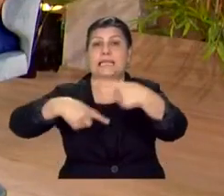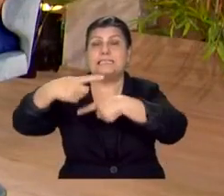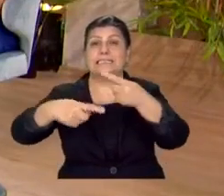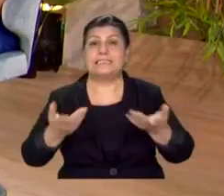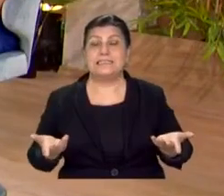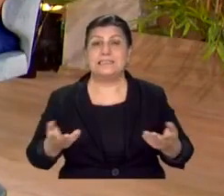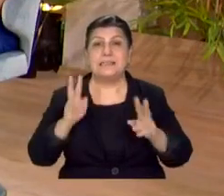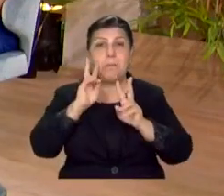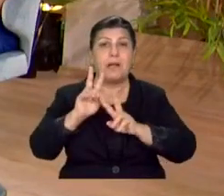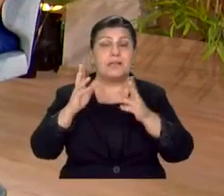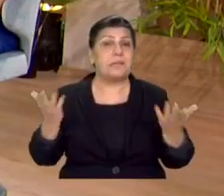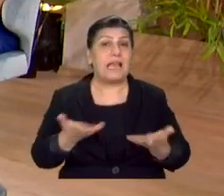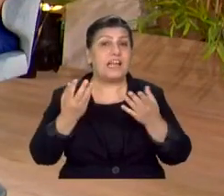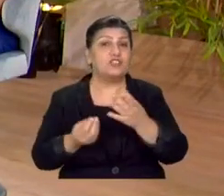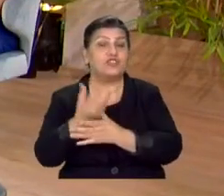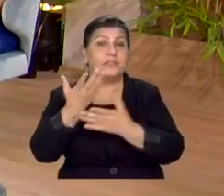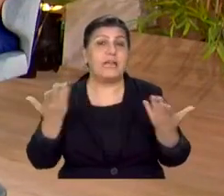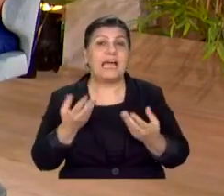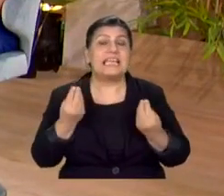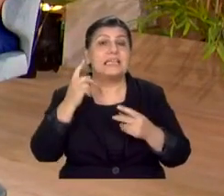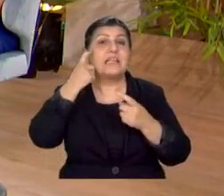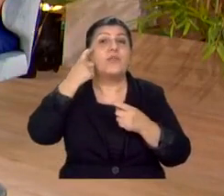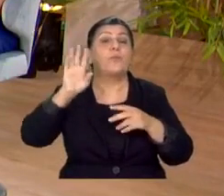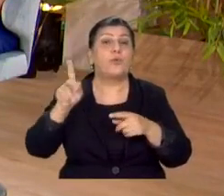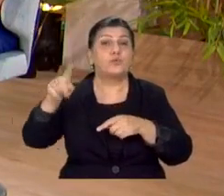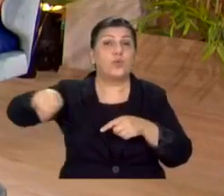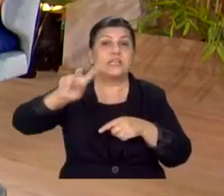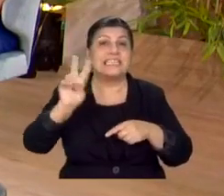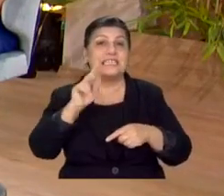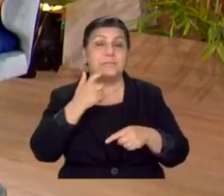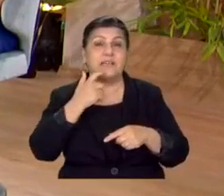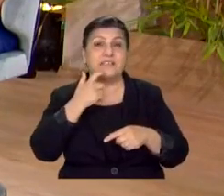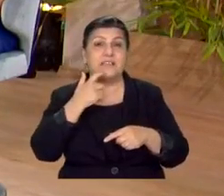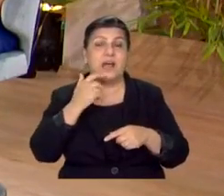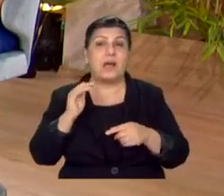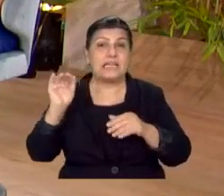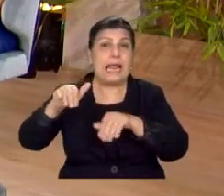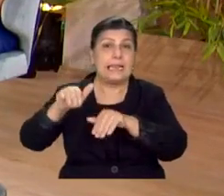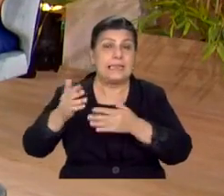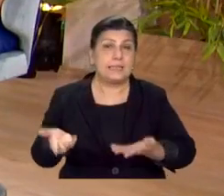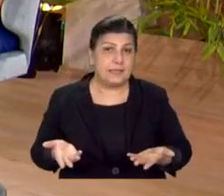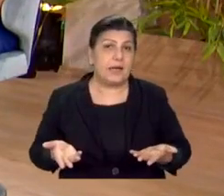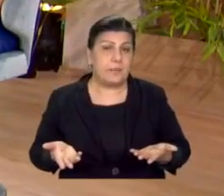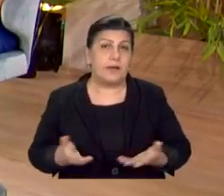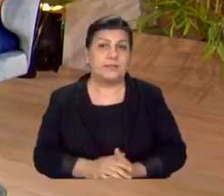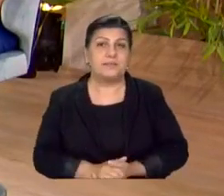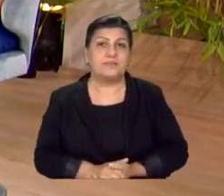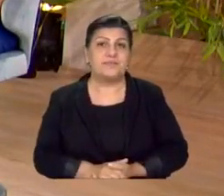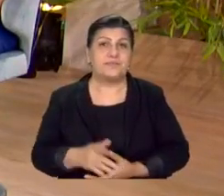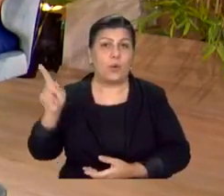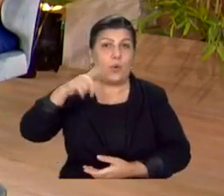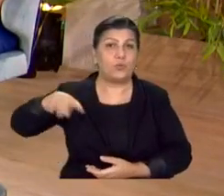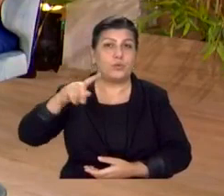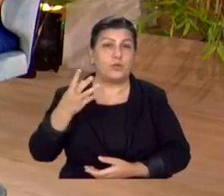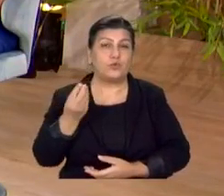bakalım neler çıkaracaklar daha da çok iyi tanımıyoruz onları Gerçi 20 yaşına geldiler ama bi